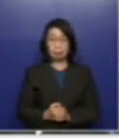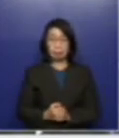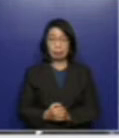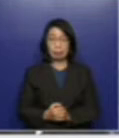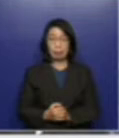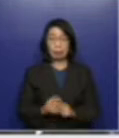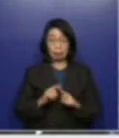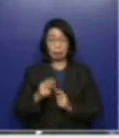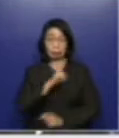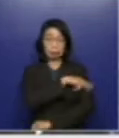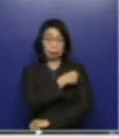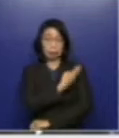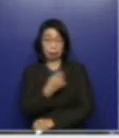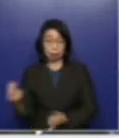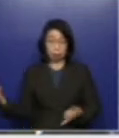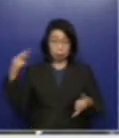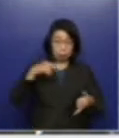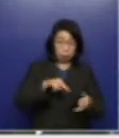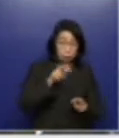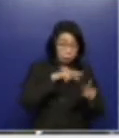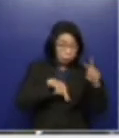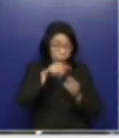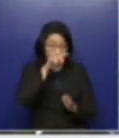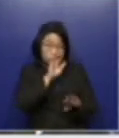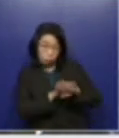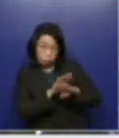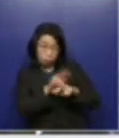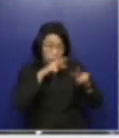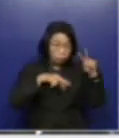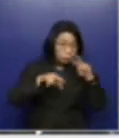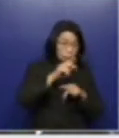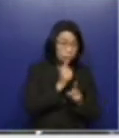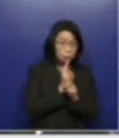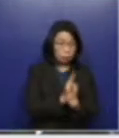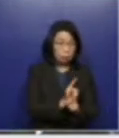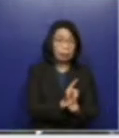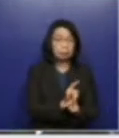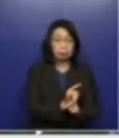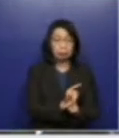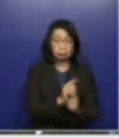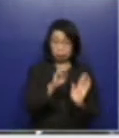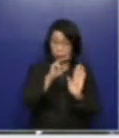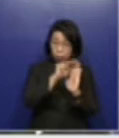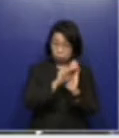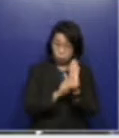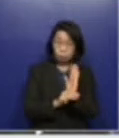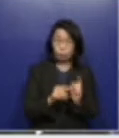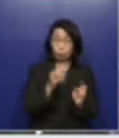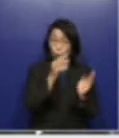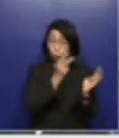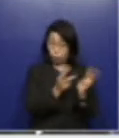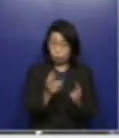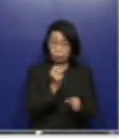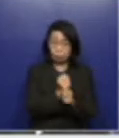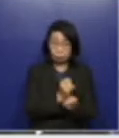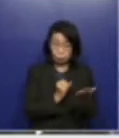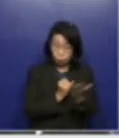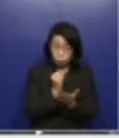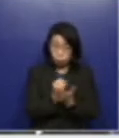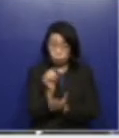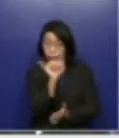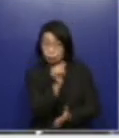ติดตามดูว่าเขาได้ปฏิบัติตามเงื่อนไขที่กำหนดไว้ในคำสั่งหรือไม่นี่คือบ้านทูตแต่ไปพักที่โรงแรมมันก็มี